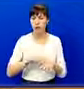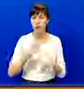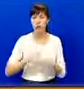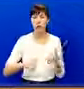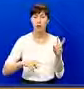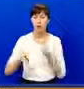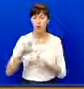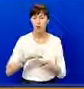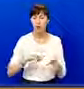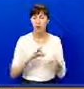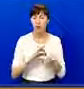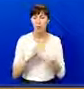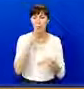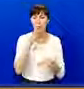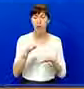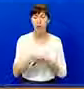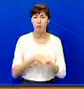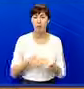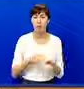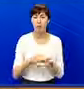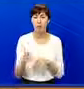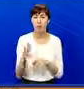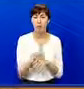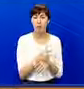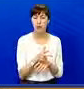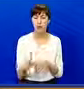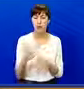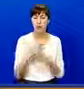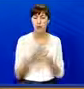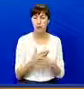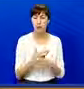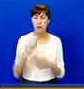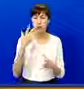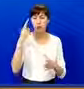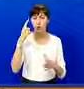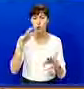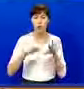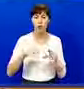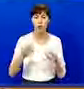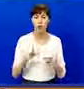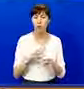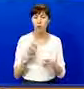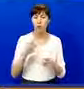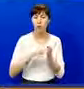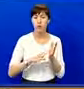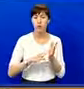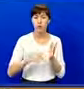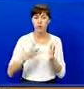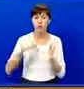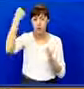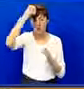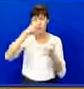іздестіру іс-шараларын жүргізу барысында базарларда орнатылған бейнекамералардың көмегімен екі күдікті қолға түсті. Олар 1991 жылы